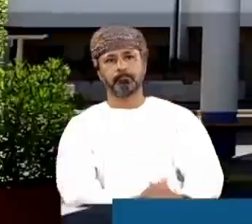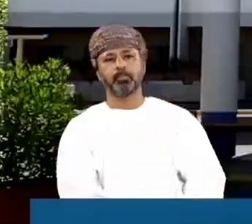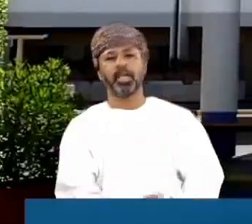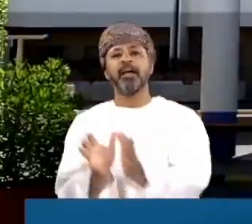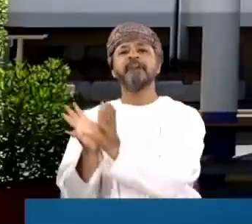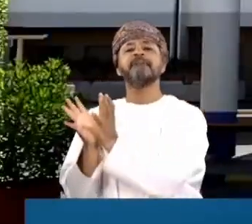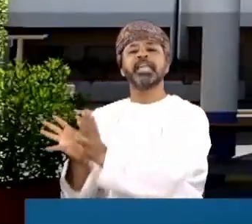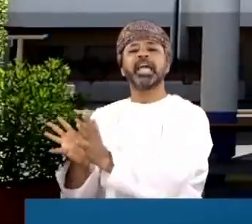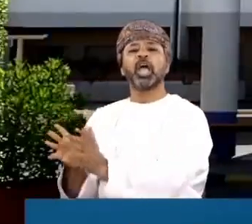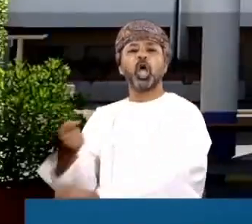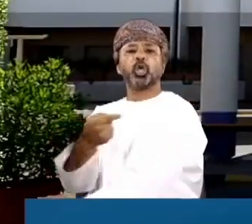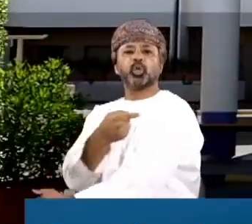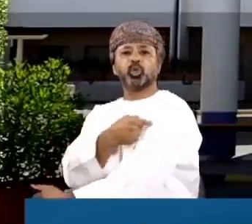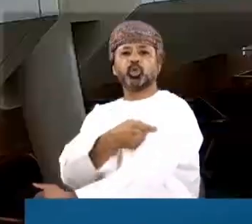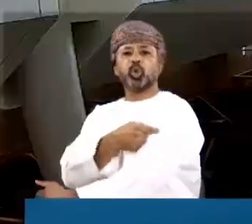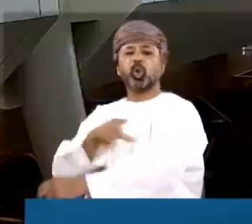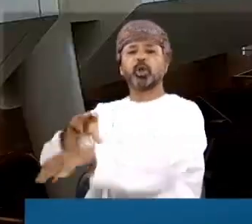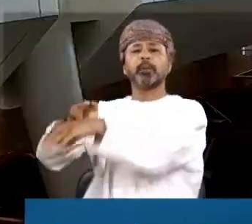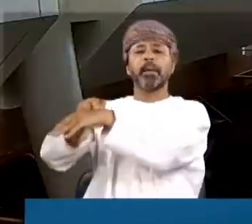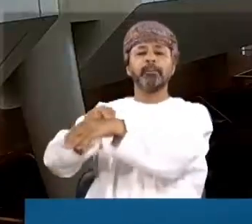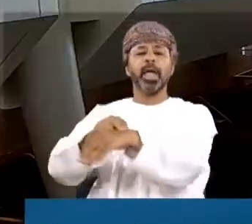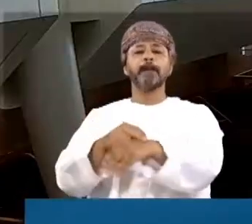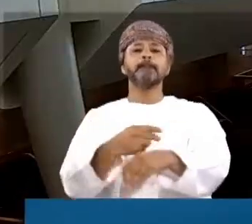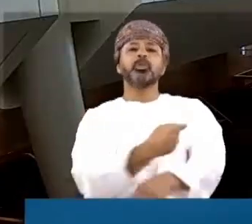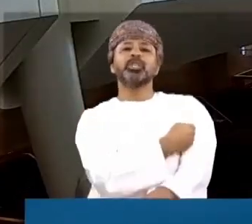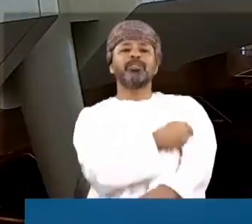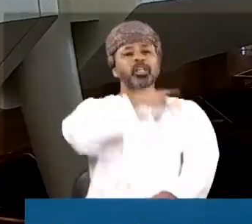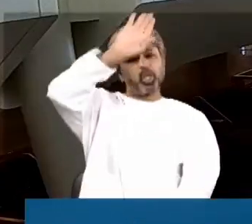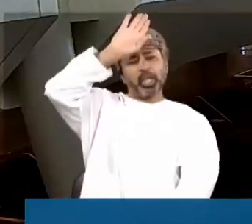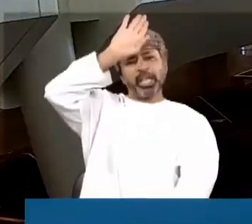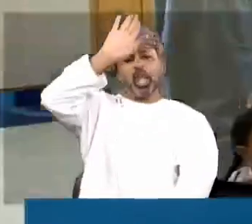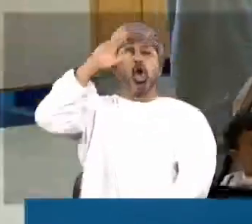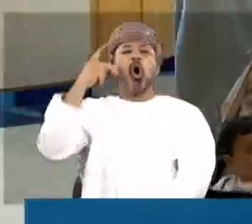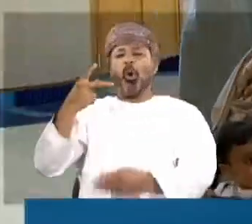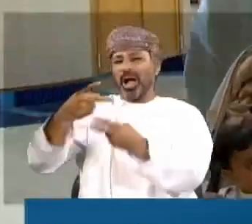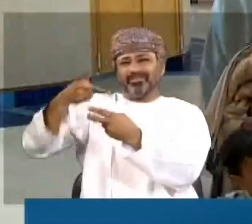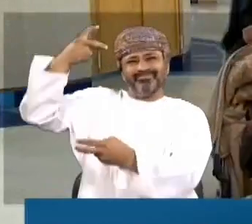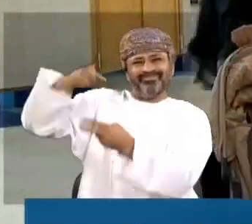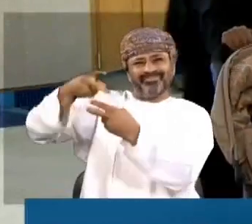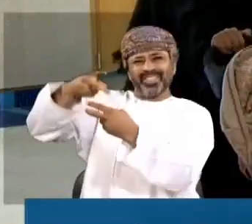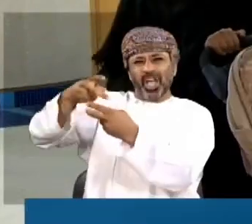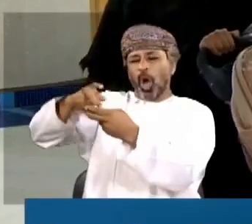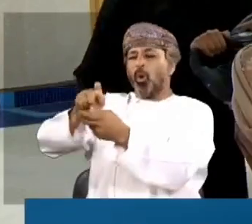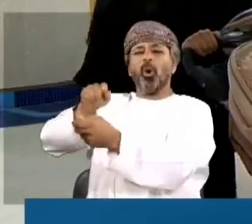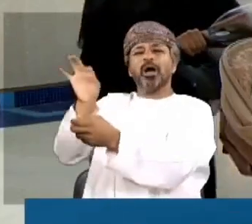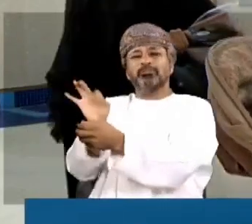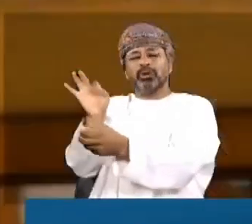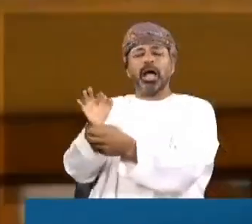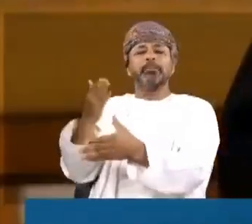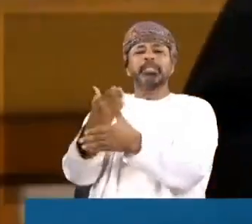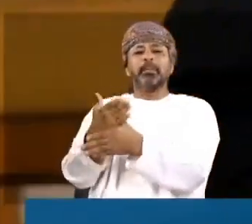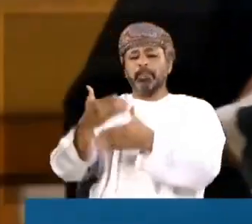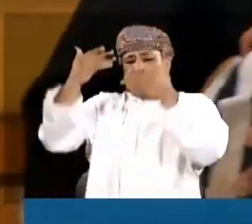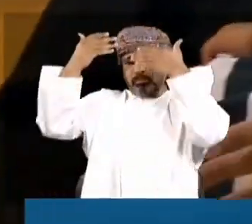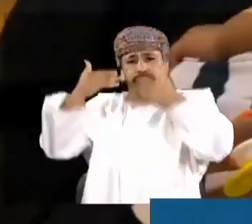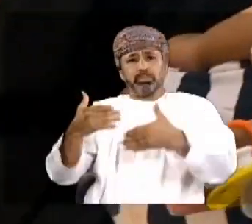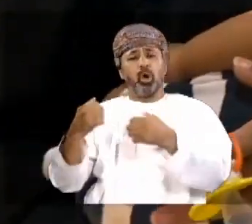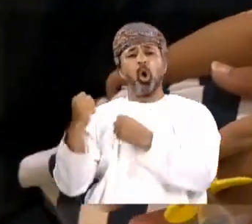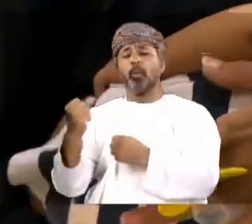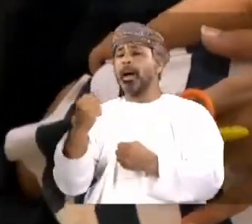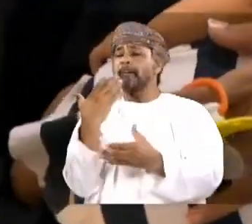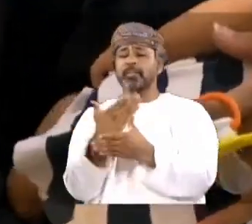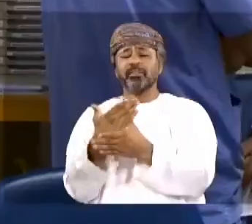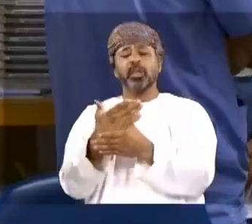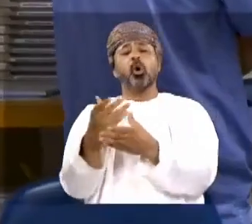فريق طبي بالمستشفى السلطاني ينجح في زراعة خلايا جذعية لرضيعة تعاني من نقص المناعة المركب